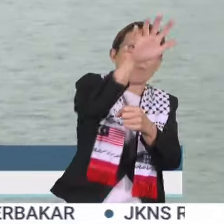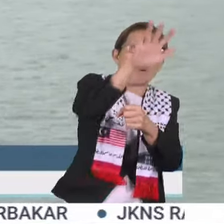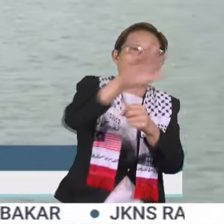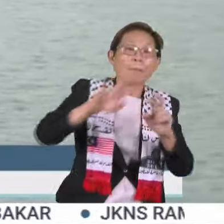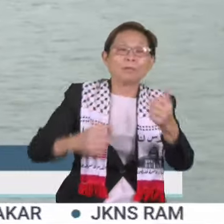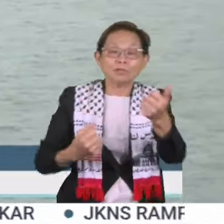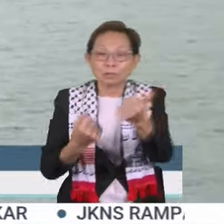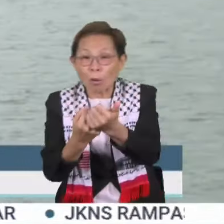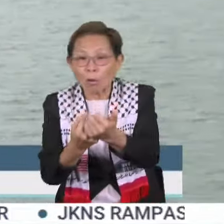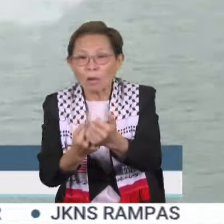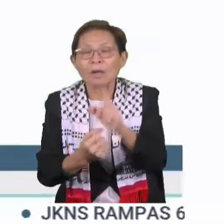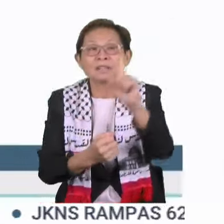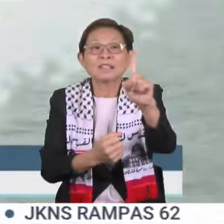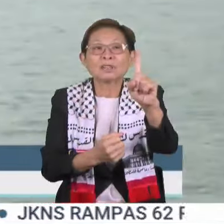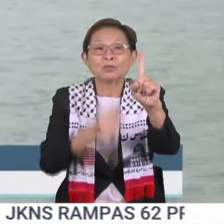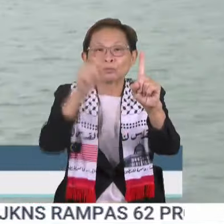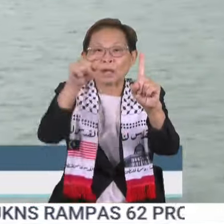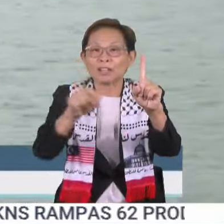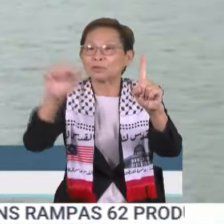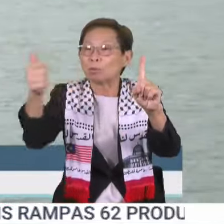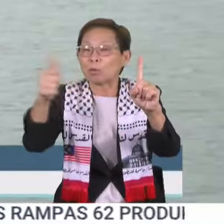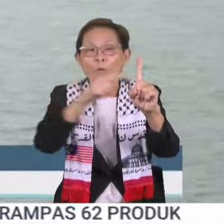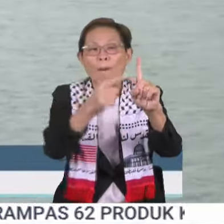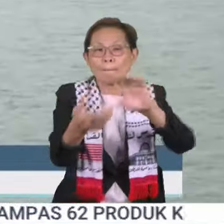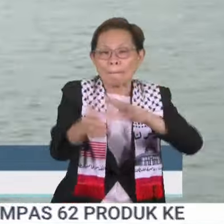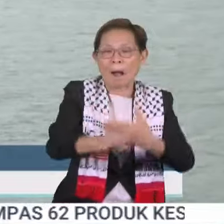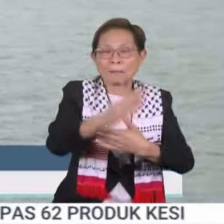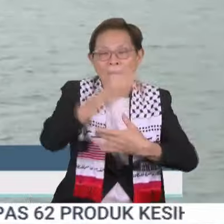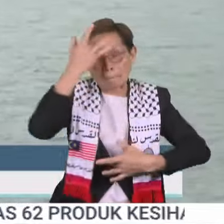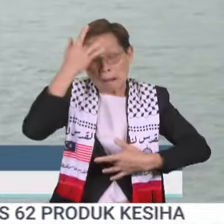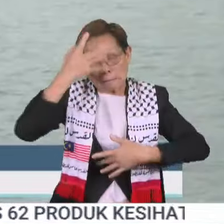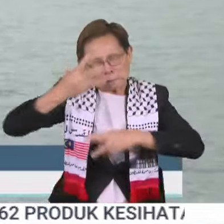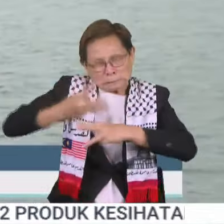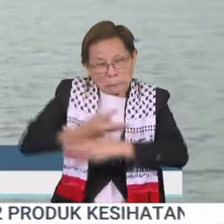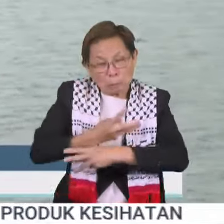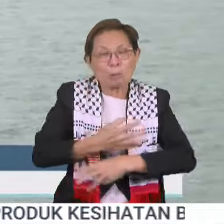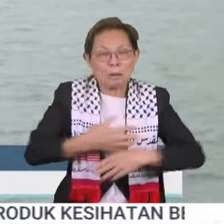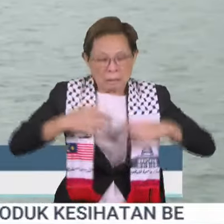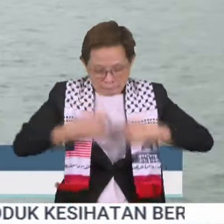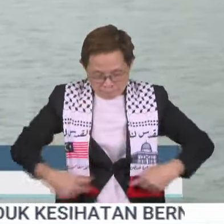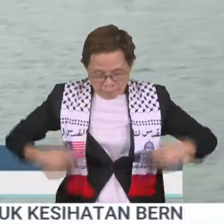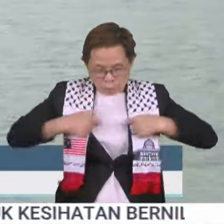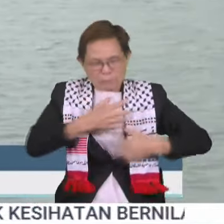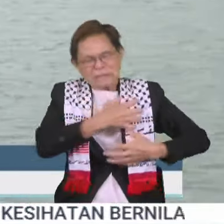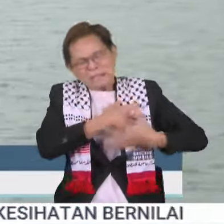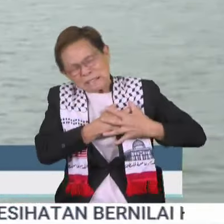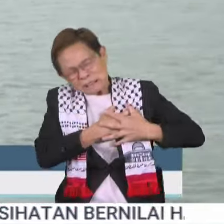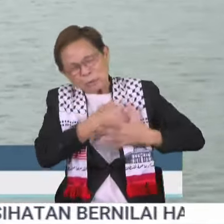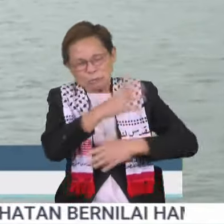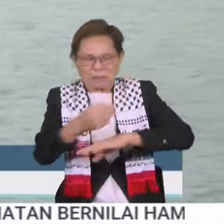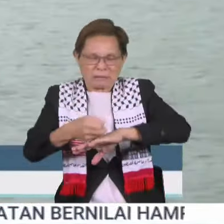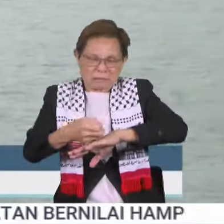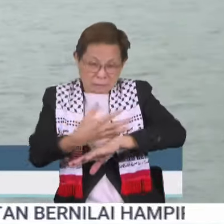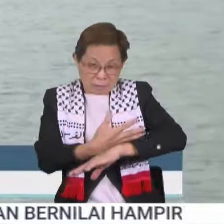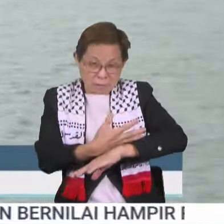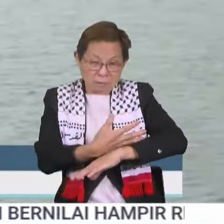satu daripada 10 kematian selain penyebab penyakit kronik, paru-paru, jantung dan bara.